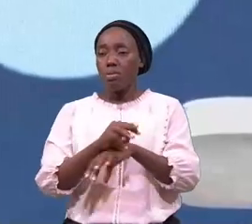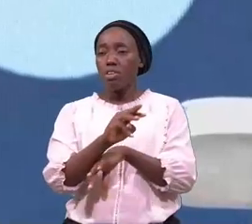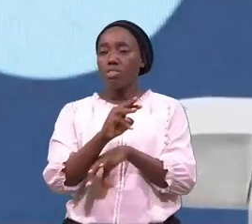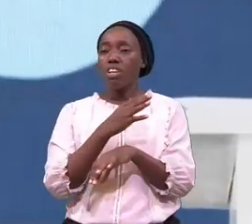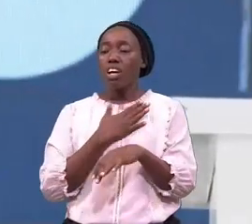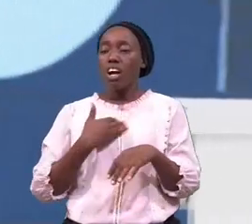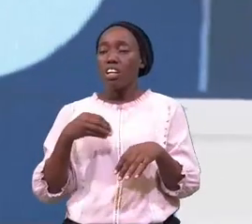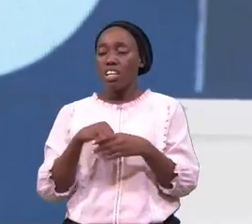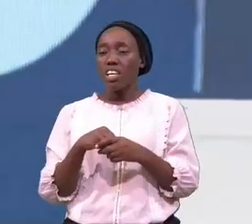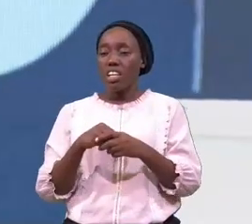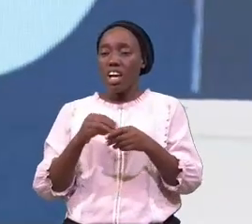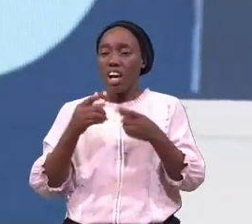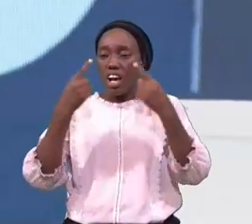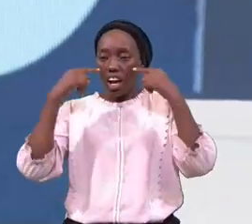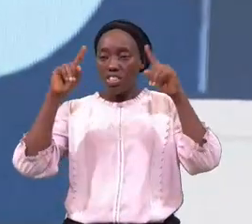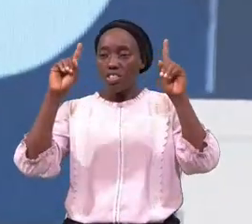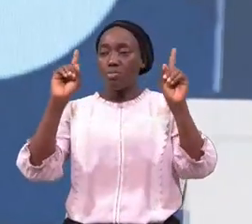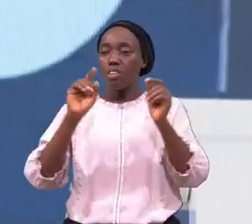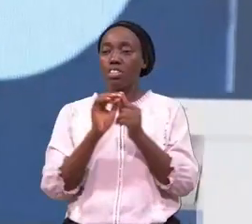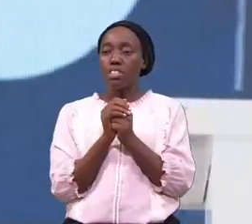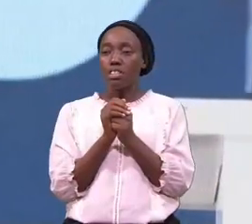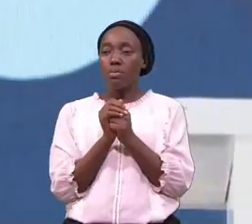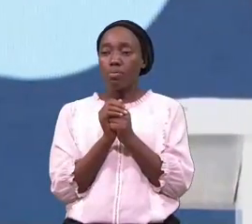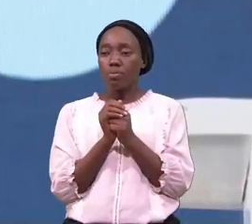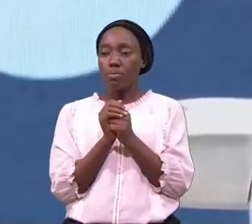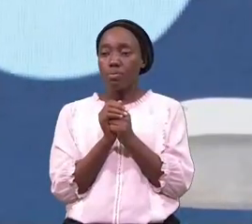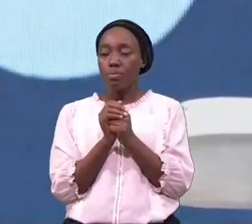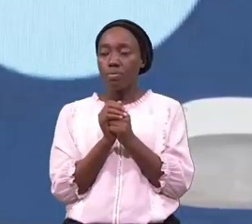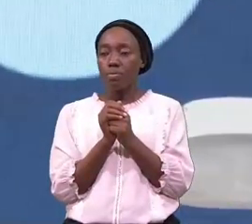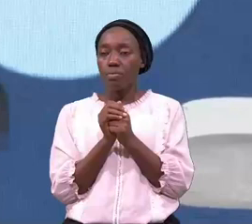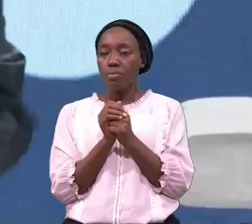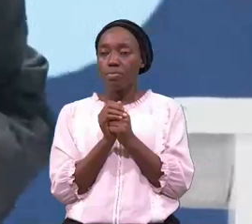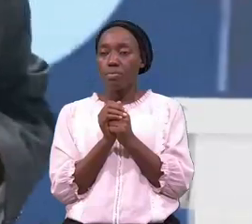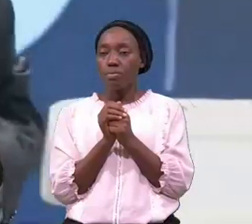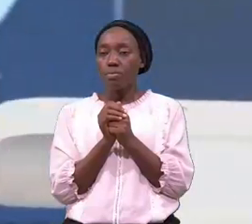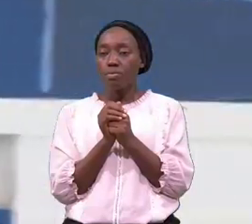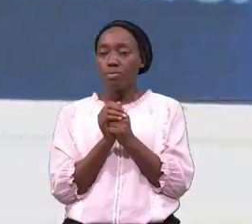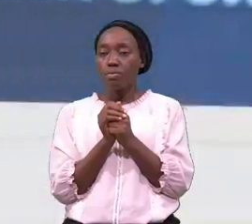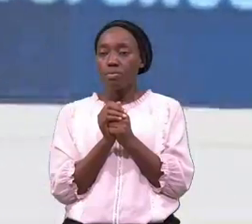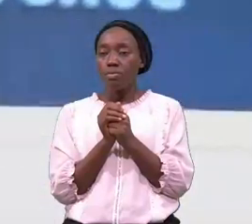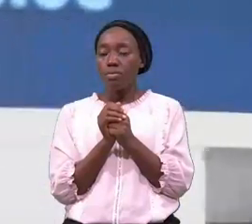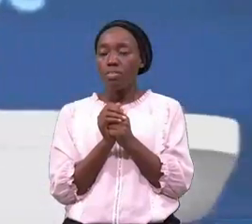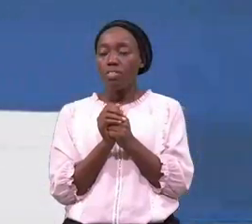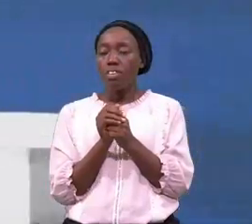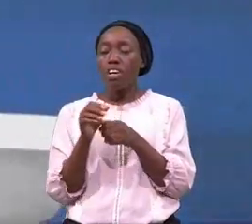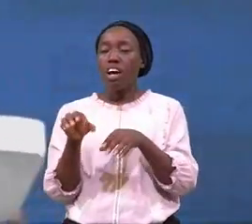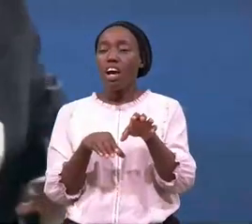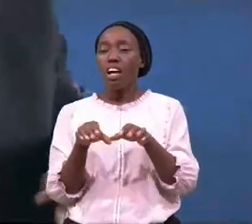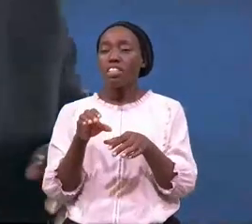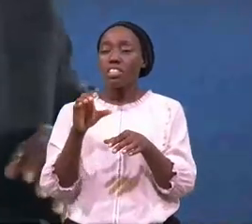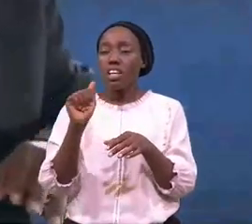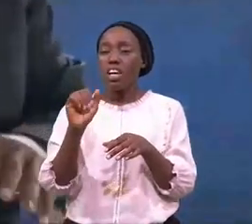Nous parlons donc de cette spiritualité qui nous permet de croître, croître et croître dans la grâce et dans la fermeté. Acte